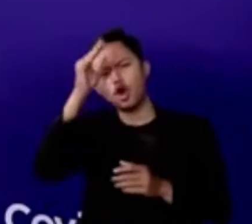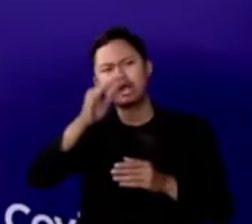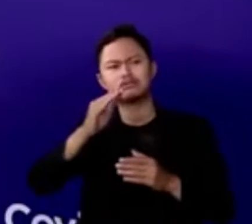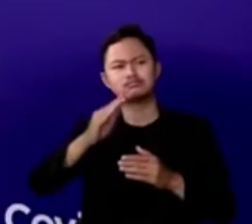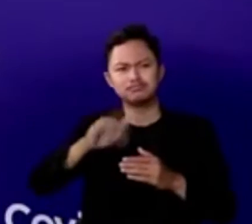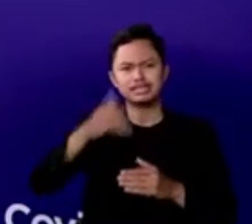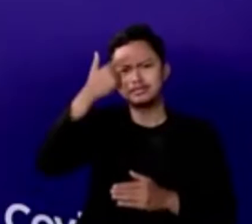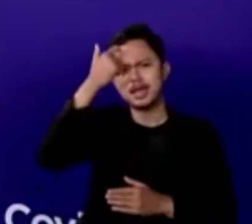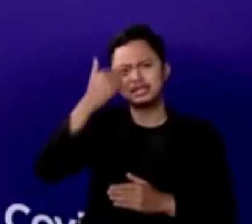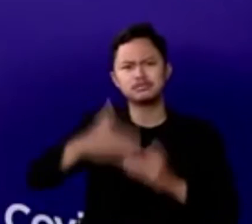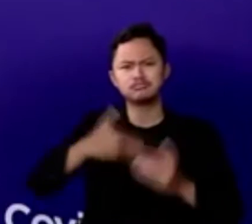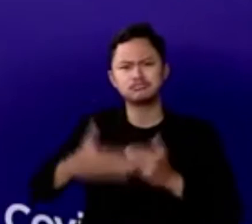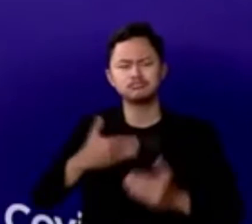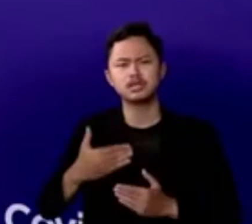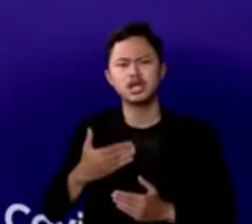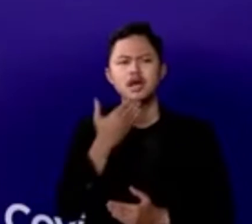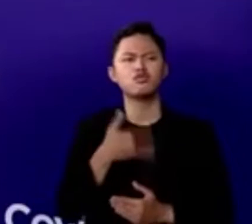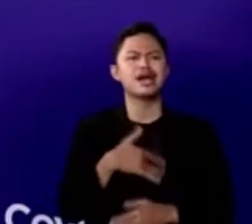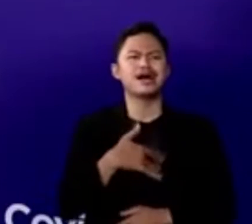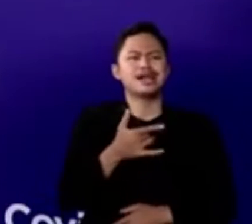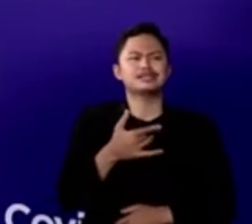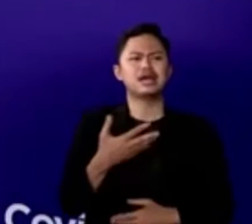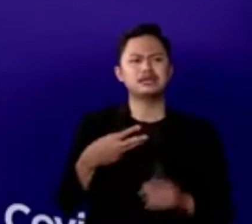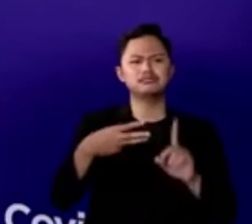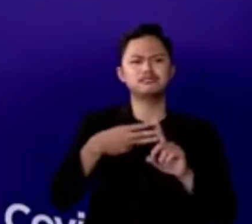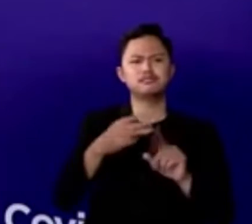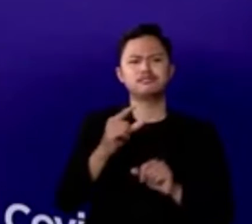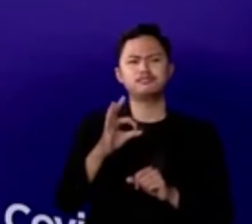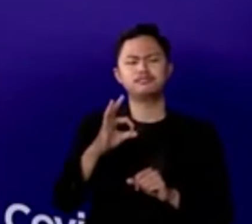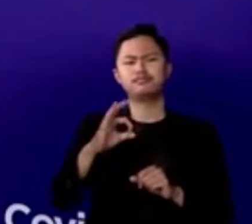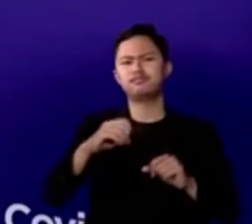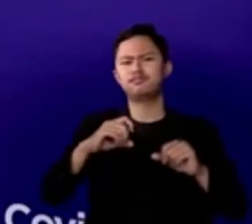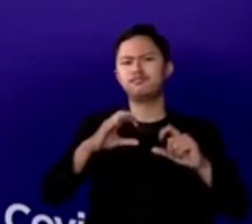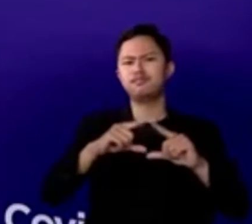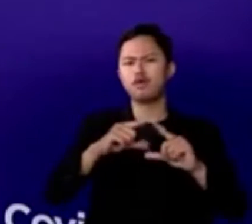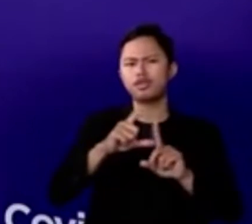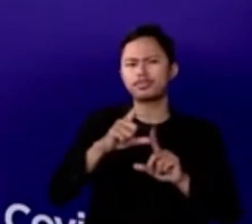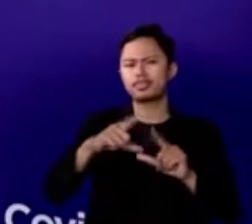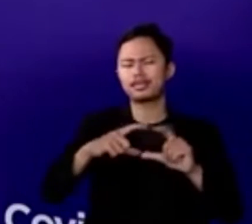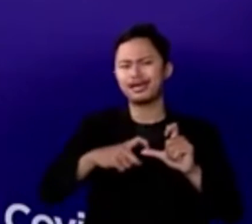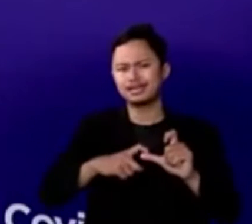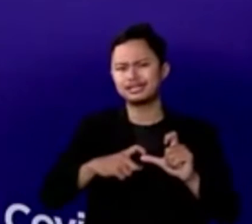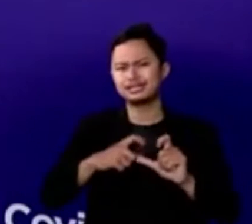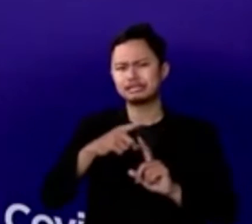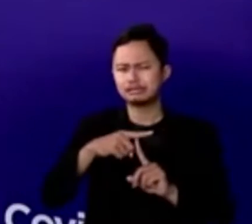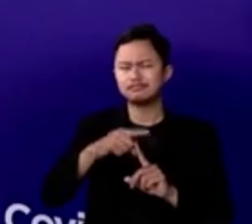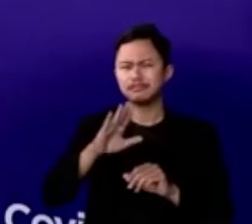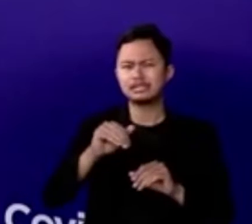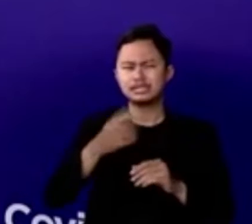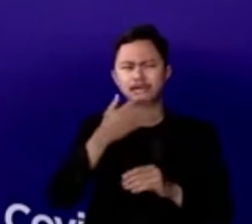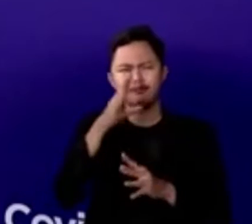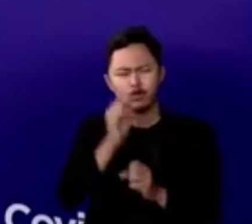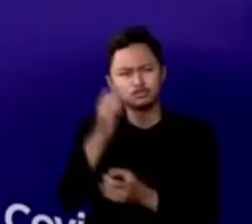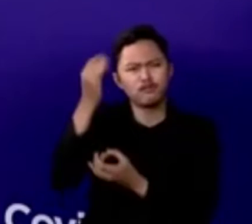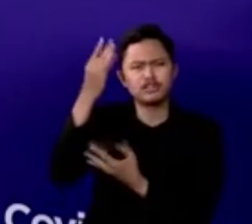apa sense broadcast semakin kuat item jadi buat temen-temen yang Masuk lorong digital Saran saya